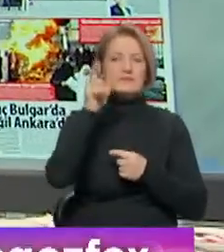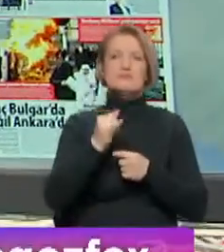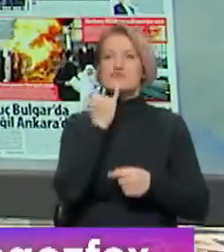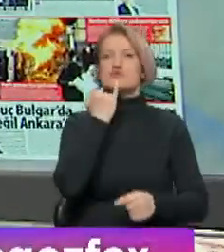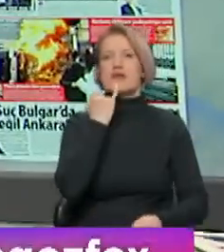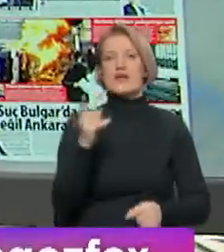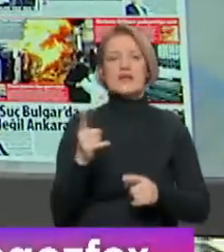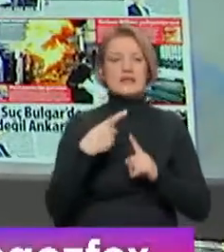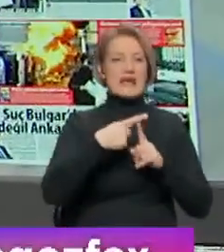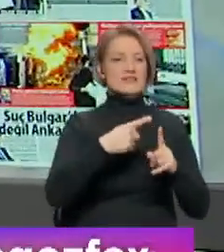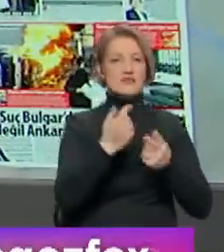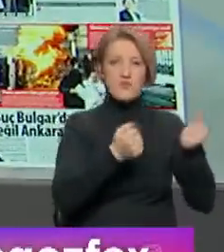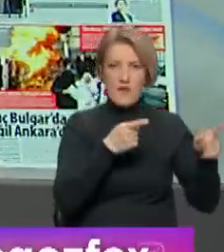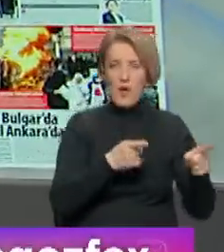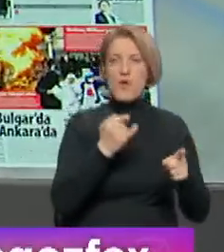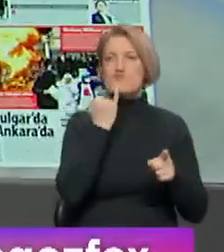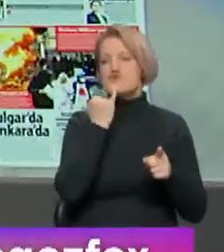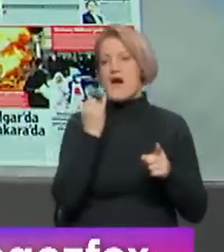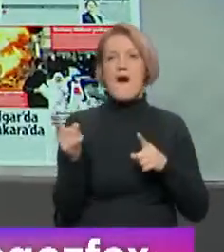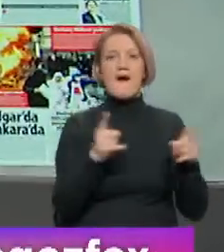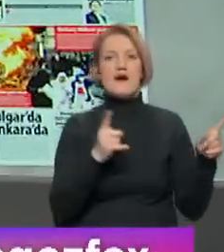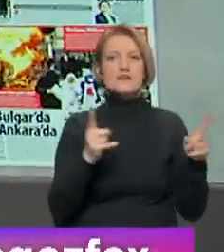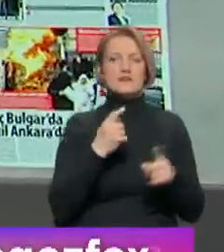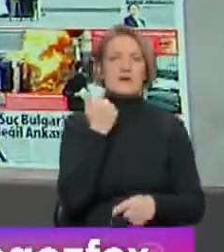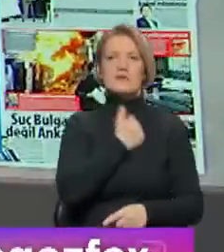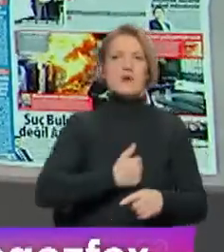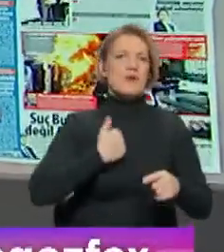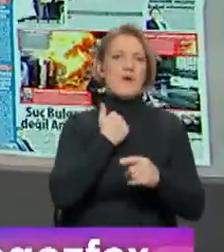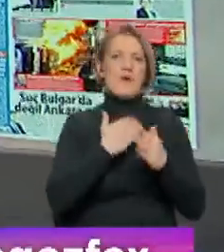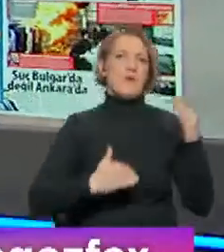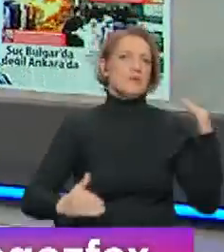taksiciyle yolcular arasında artık öfke taştı